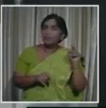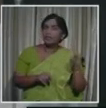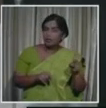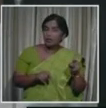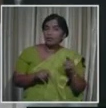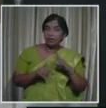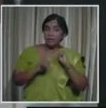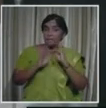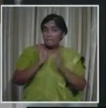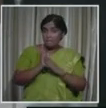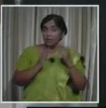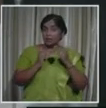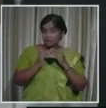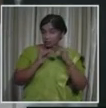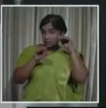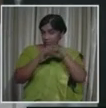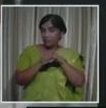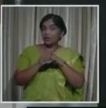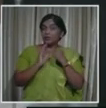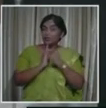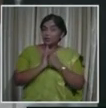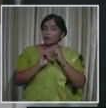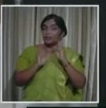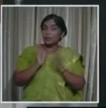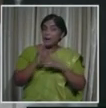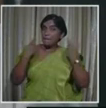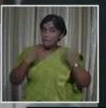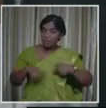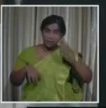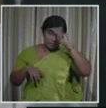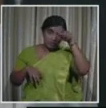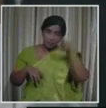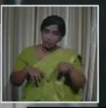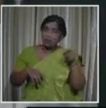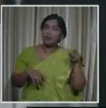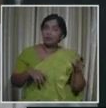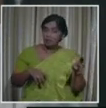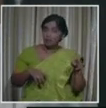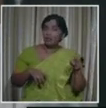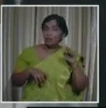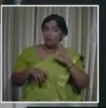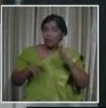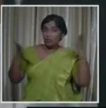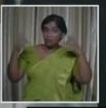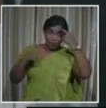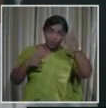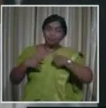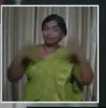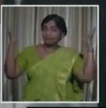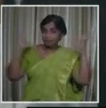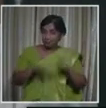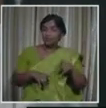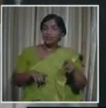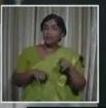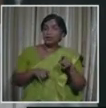මේක අරලිය ගහ මන්දිරේ ගරු අග්‍රාමාත්‍යතුමා මහින්ද රාජපක්ෂ මැතිතුමා එතුමා වෙනුවෙන් පැමිණිච්ච පිරිසක්